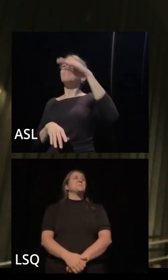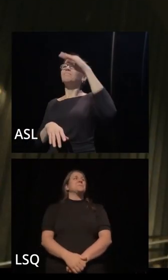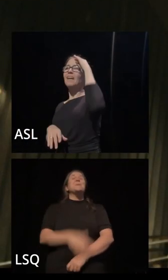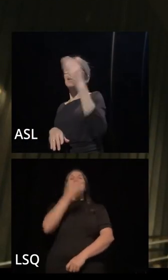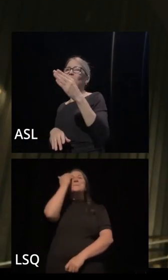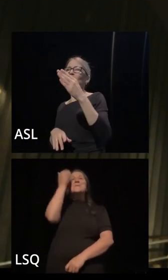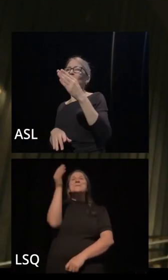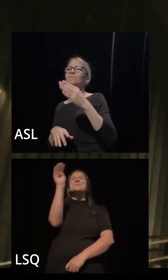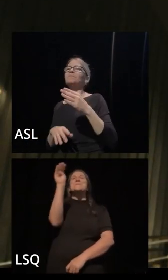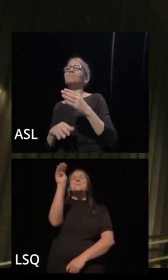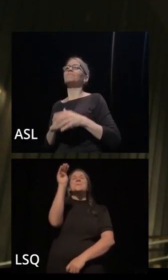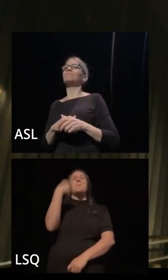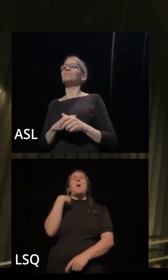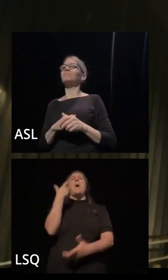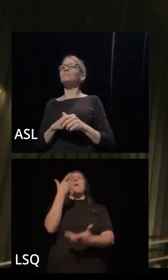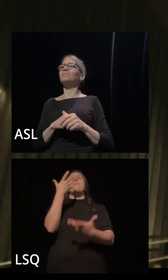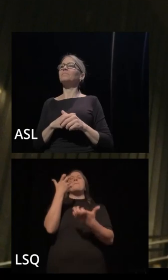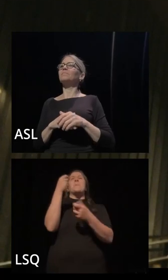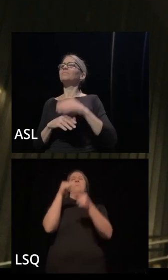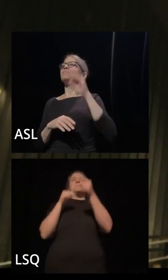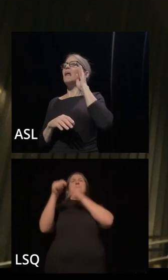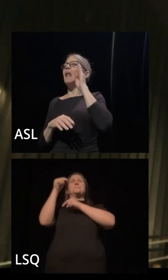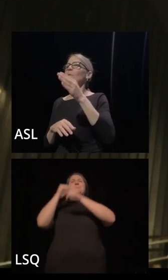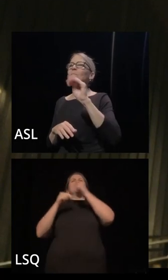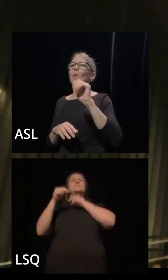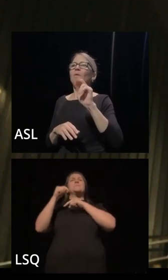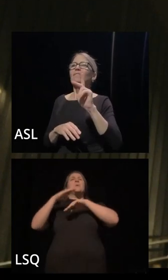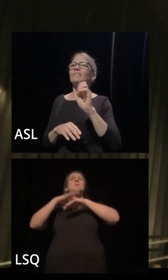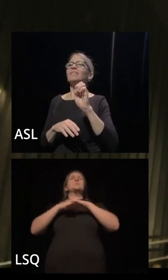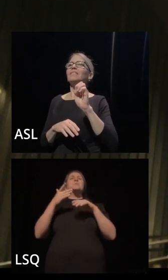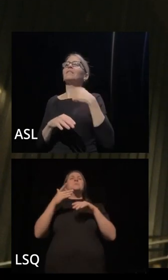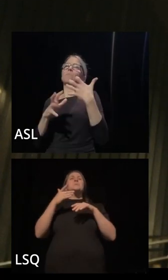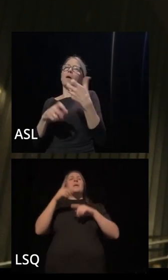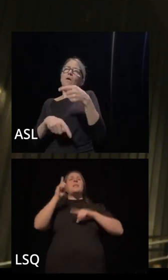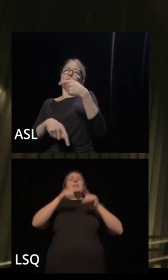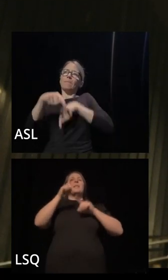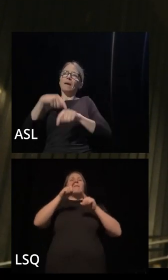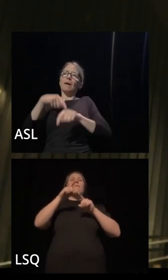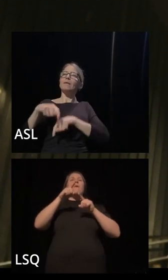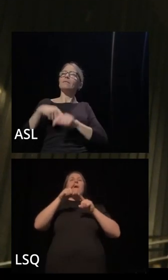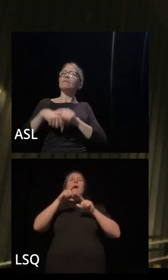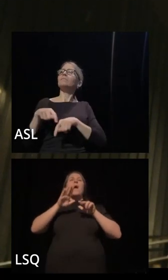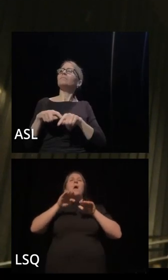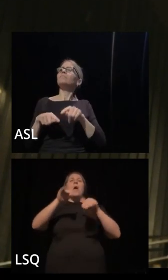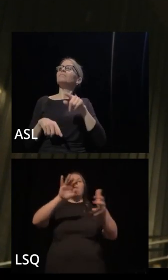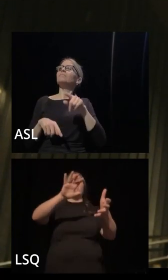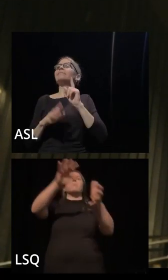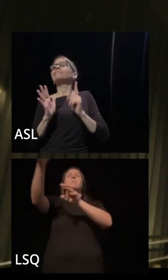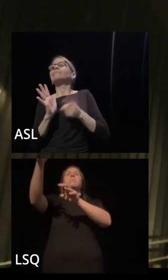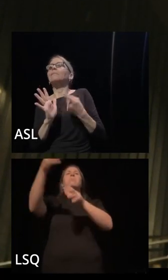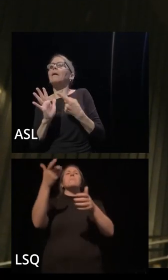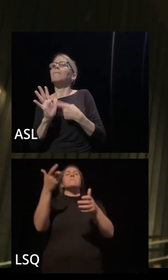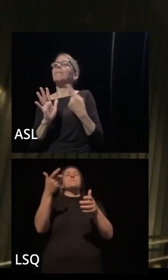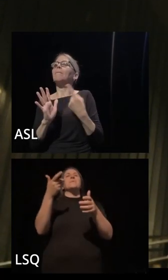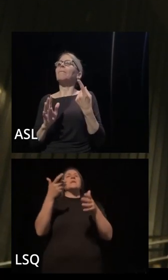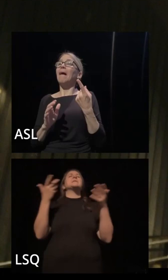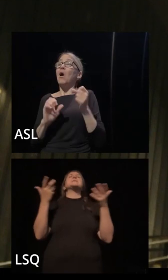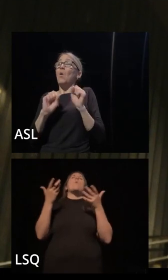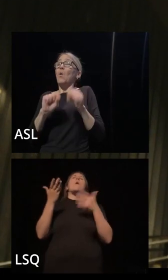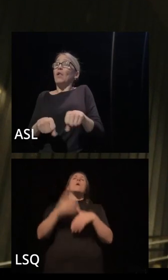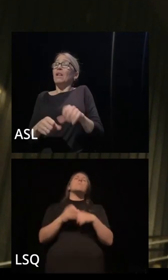Maude, sur les effets contre-productifs que tu évoques, ça serait à quel niveau?